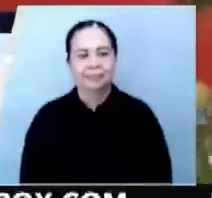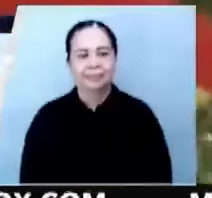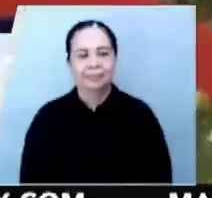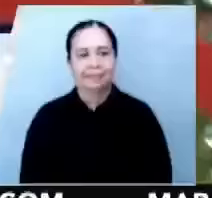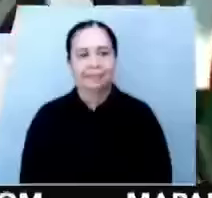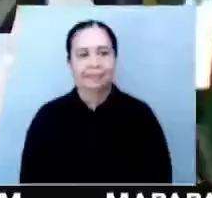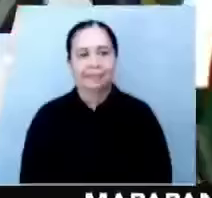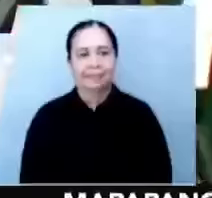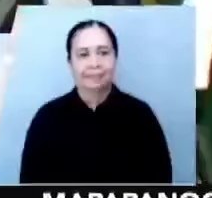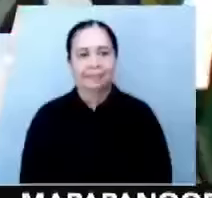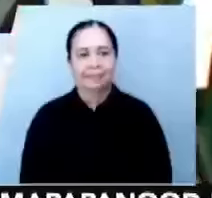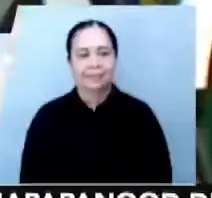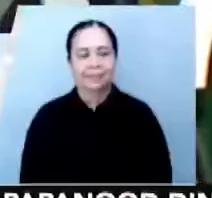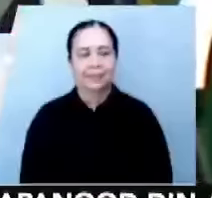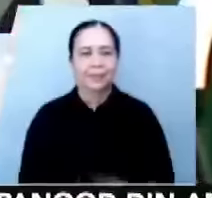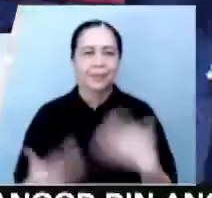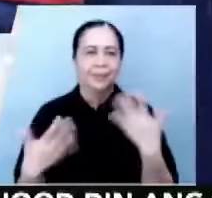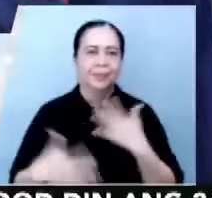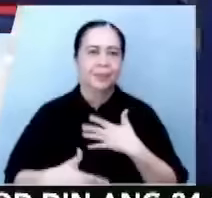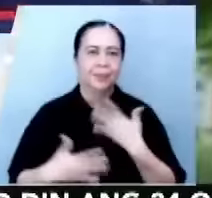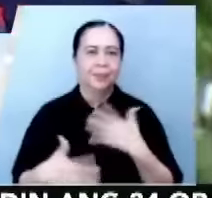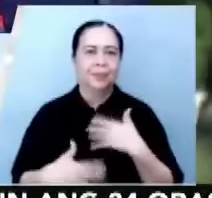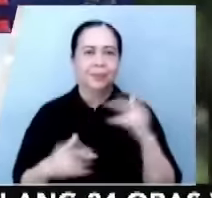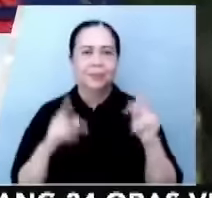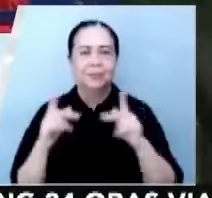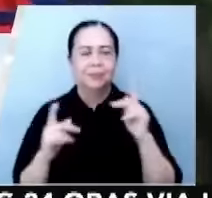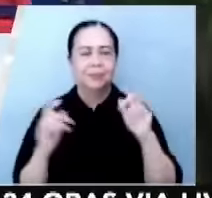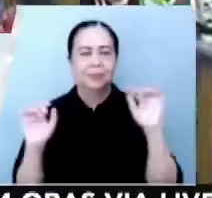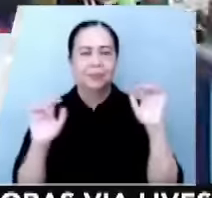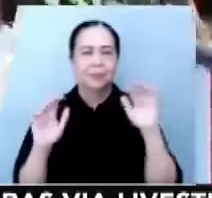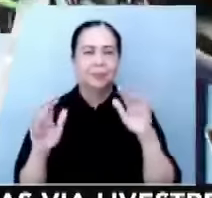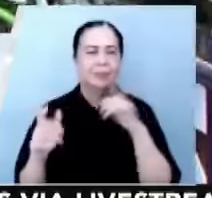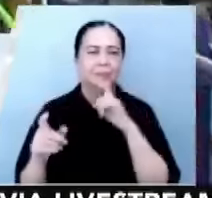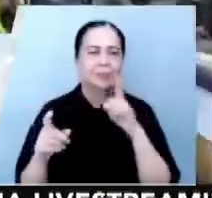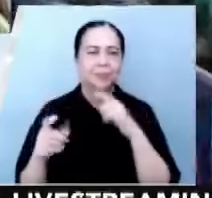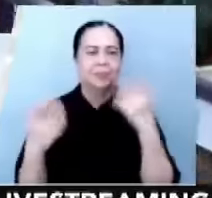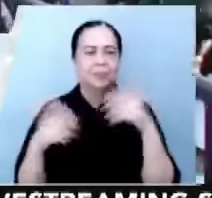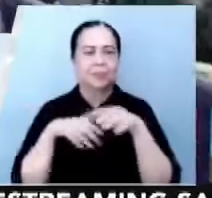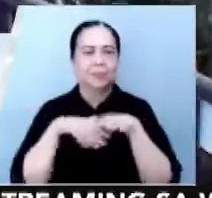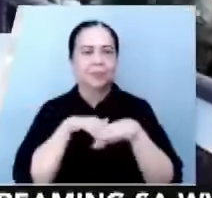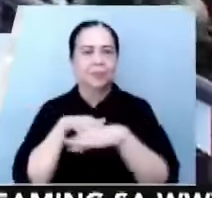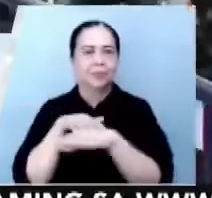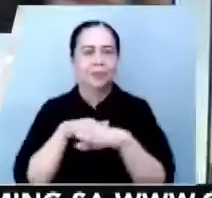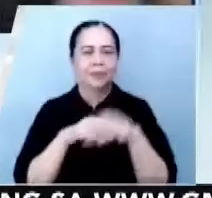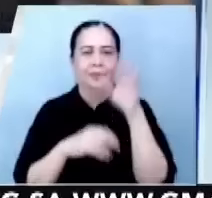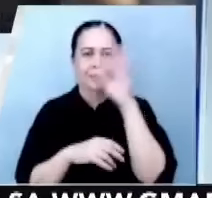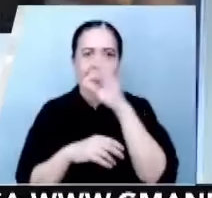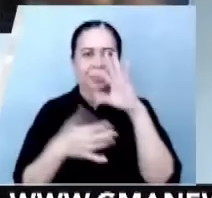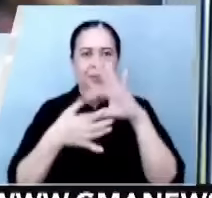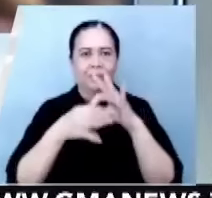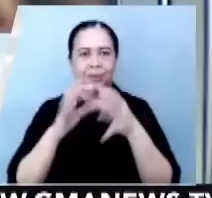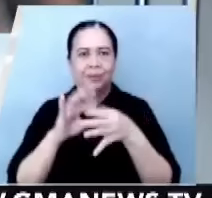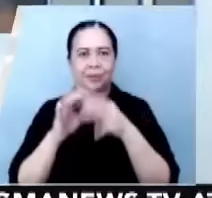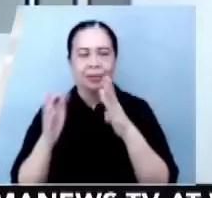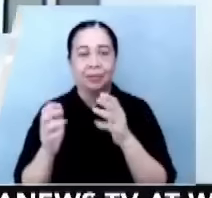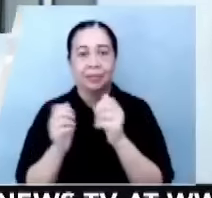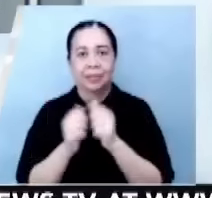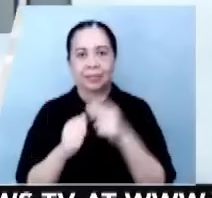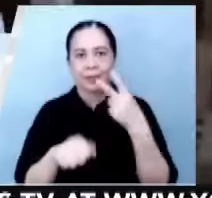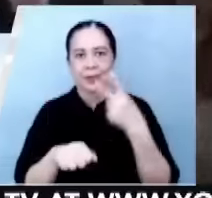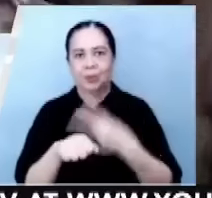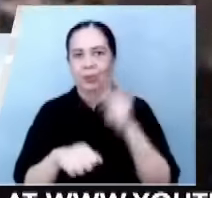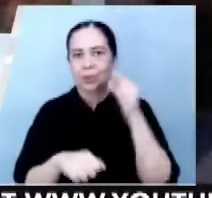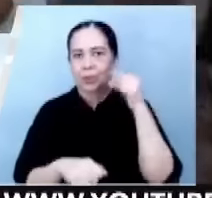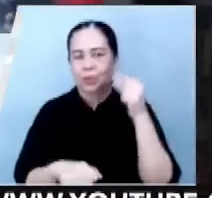Walang paglagyan ang saya ng mga sumalubong kahapon sa Heroes Welcome Parade para sa mga Filipino Olympian, kabilang si double gold medalist Carlos